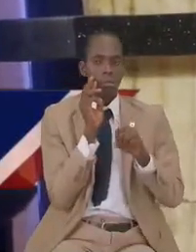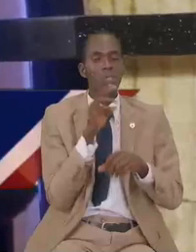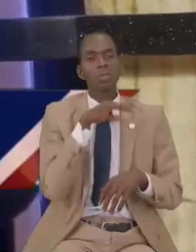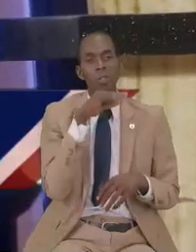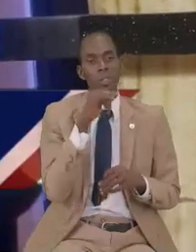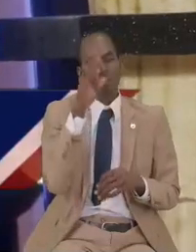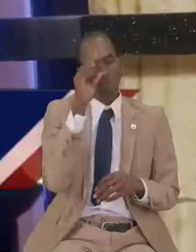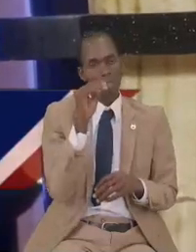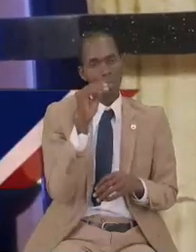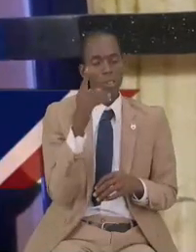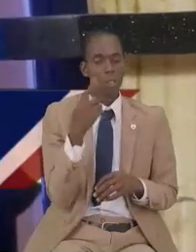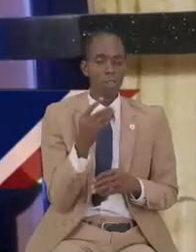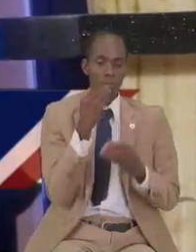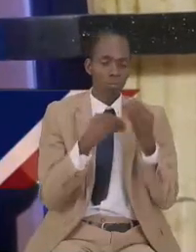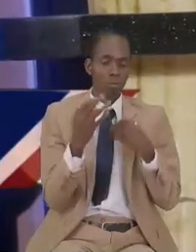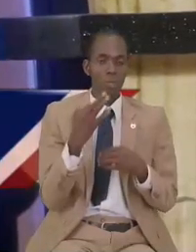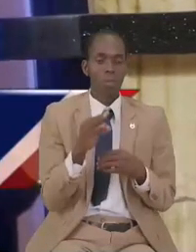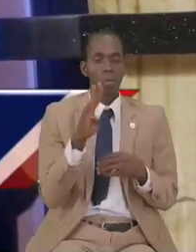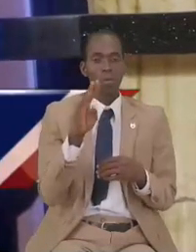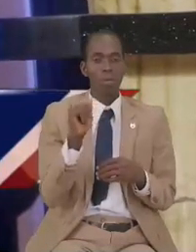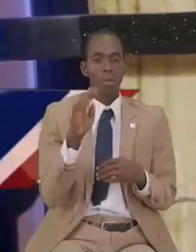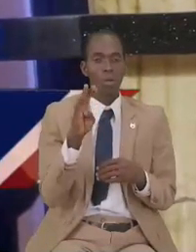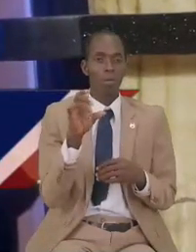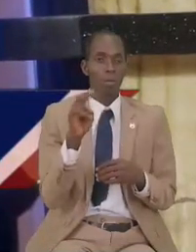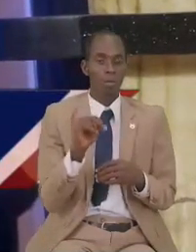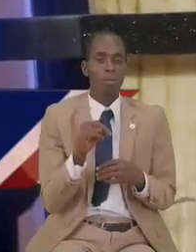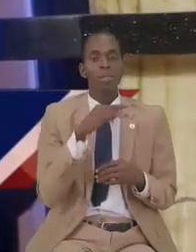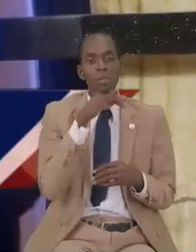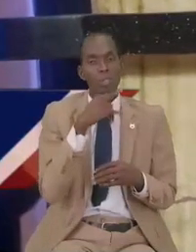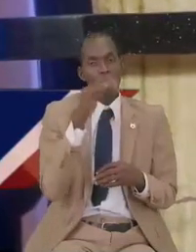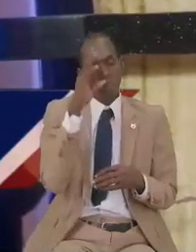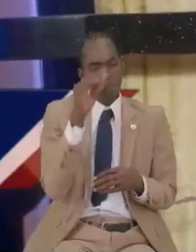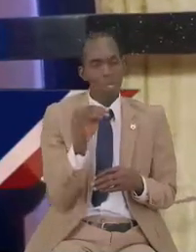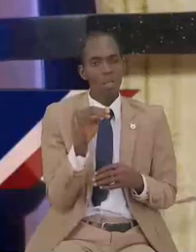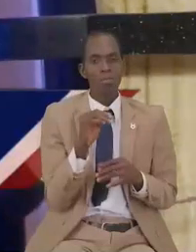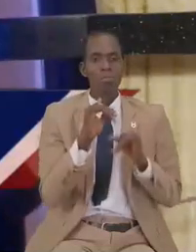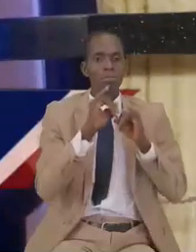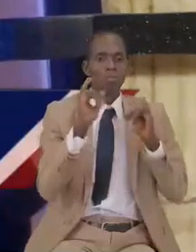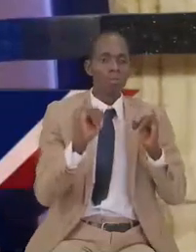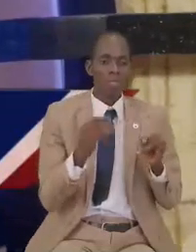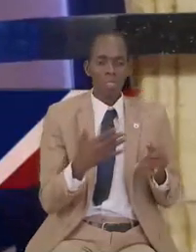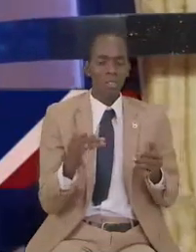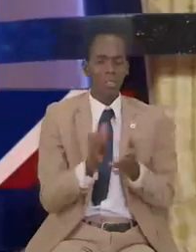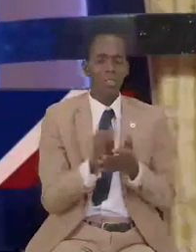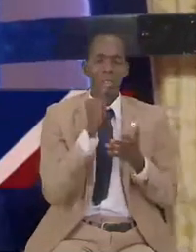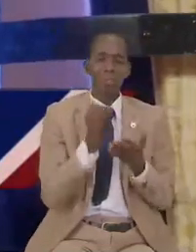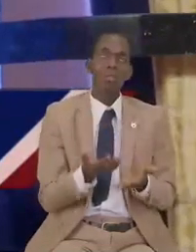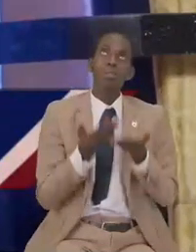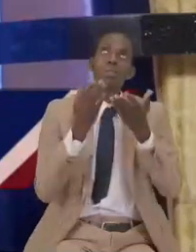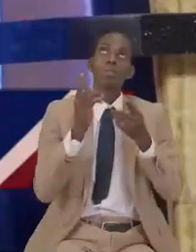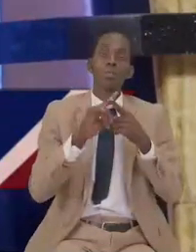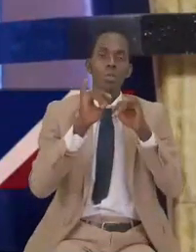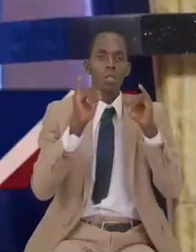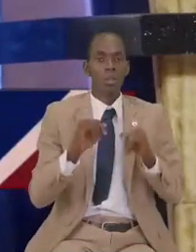Le vin de Babylone suit l'homme là. La viande suit l'homme là. Ce qui est sacrifié aux idoles est pour nous de